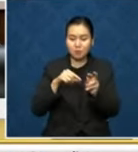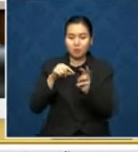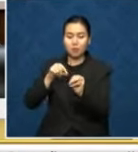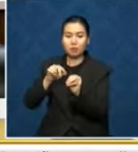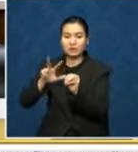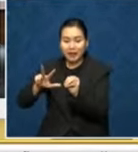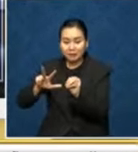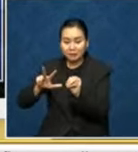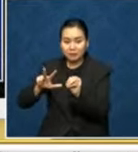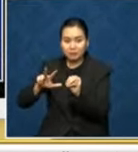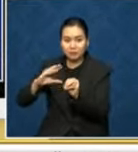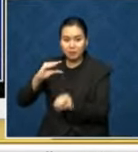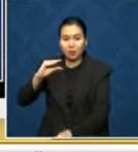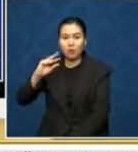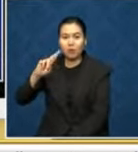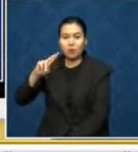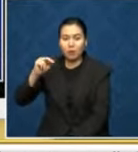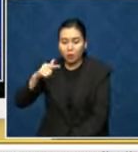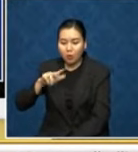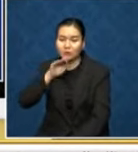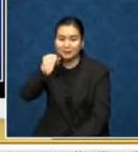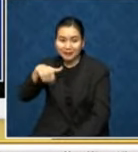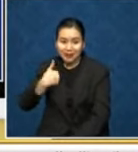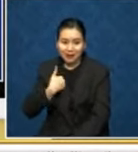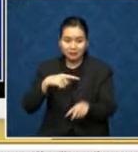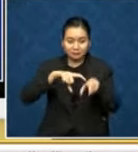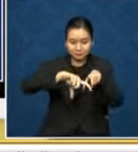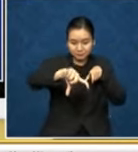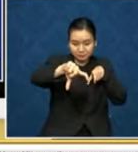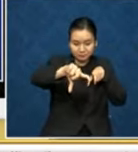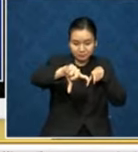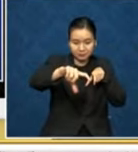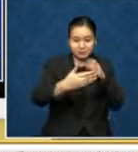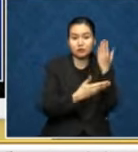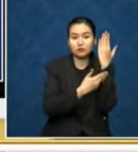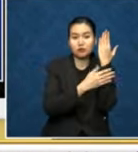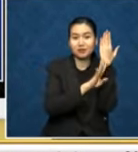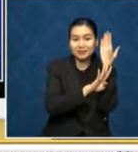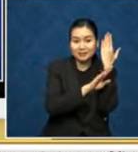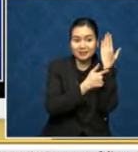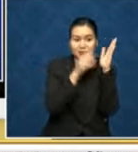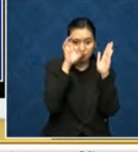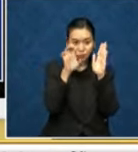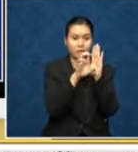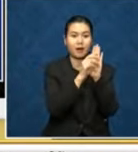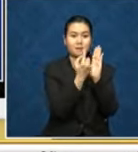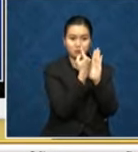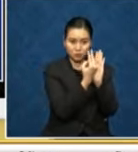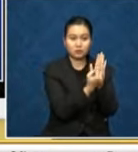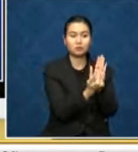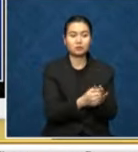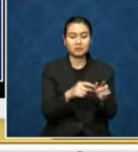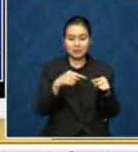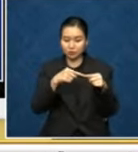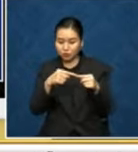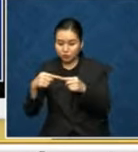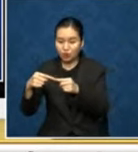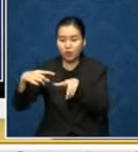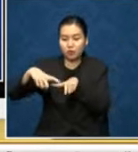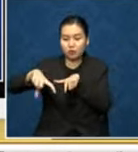ลลงช้างนะครับบริเวณแถวซอยลงช้างซอยที่4ตามภาพที่ปรากฏนะครับเป็นเชื่อมต่อกับถนนใ